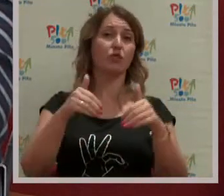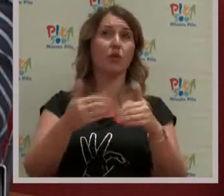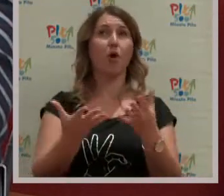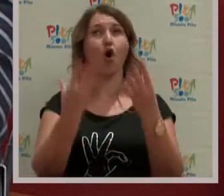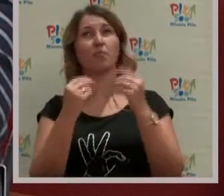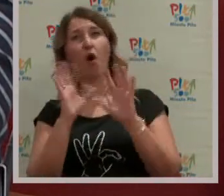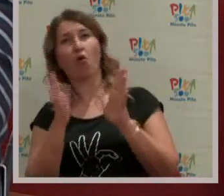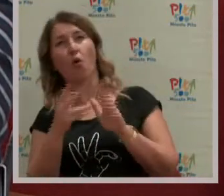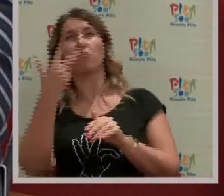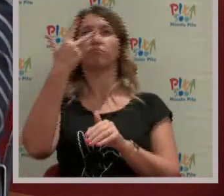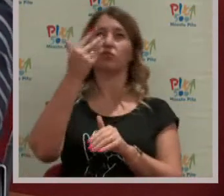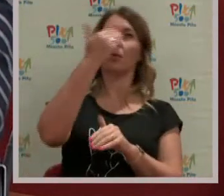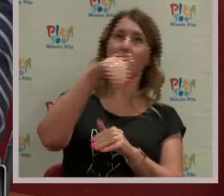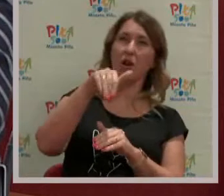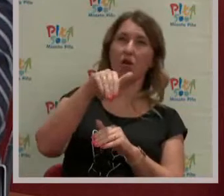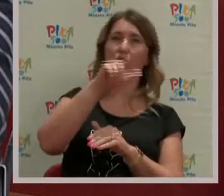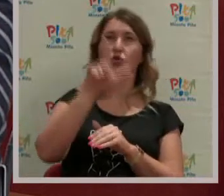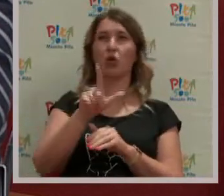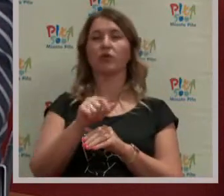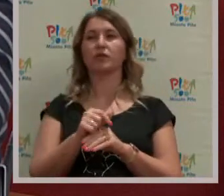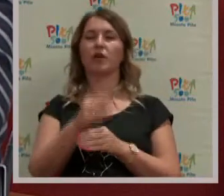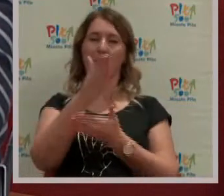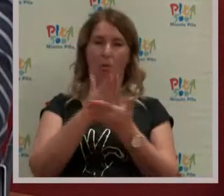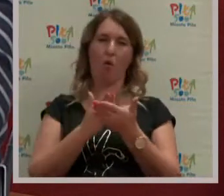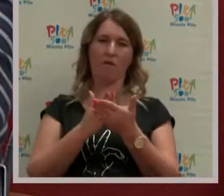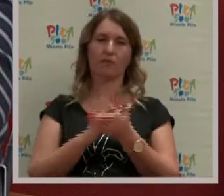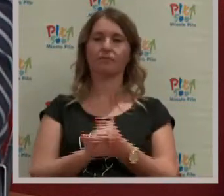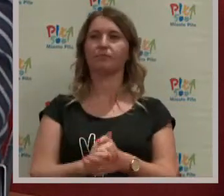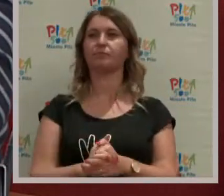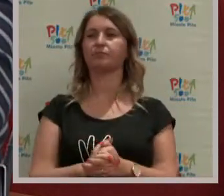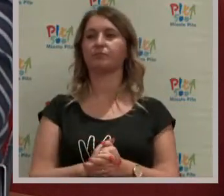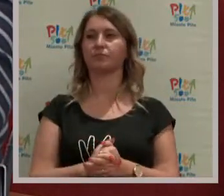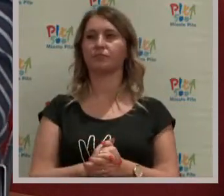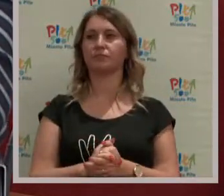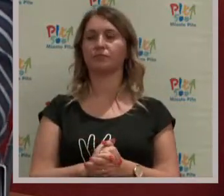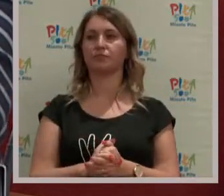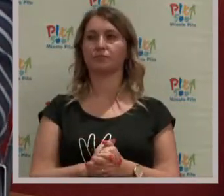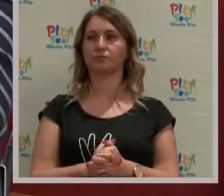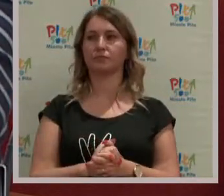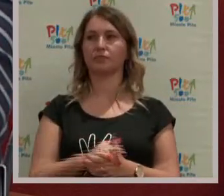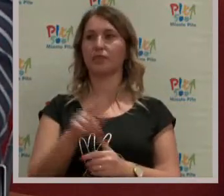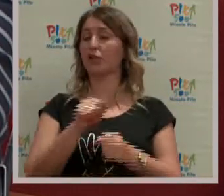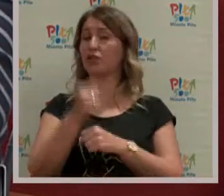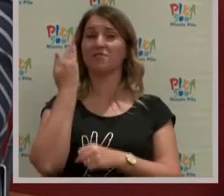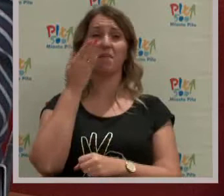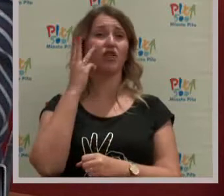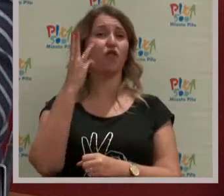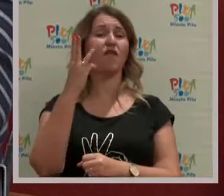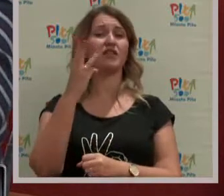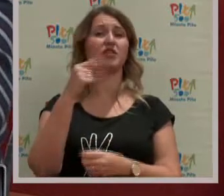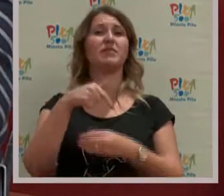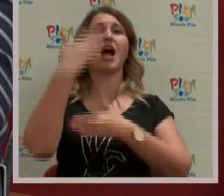kwota 3 milionów złotych w związku z tym jest to kluczowa wartość która pozwoliłaby nam na zakończenie przebudowy tego